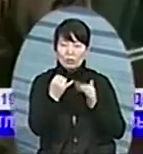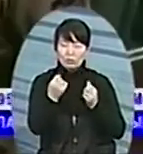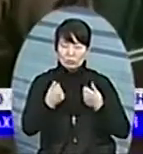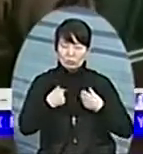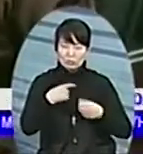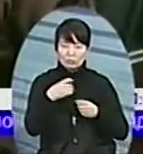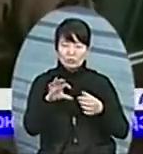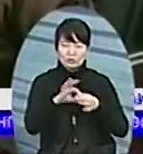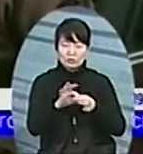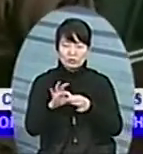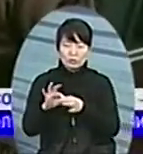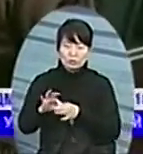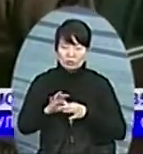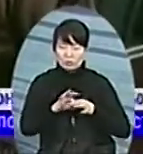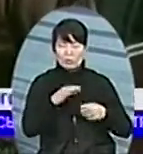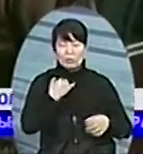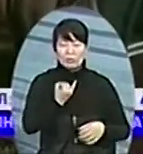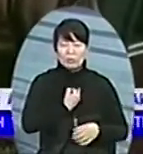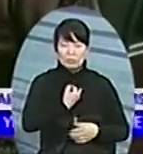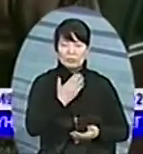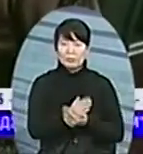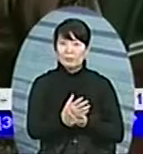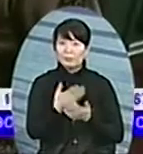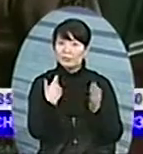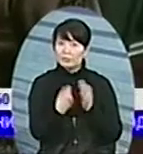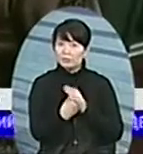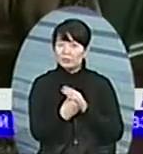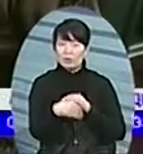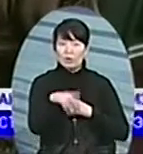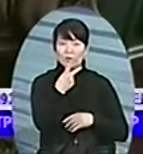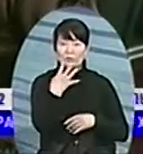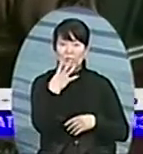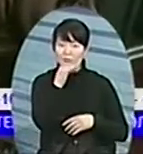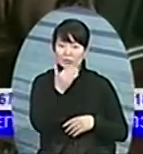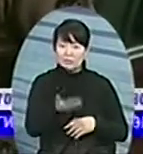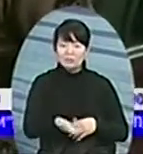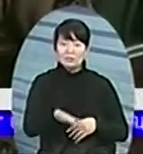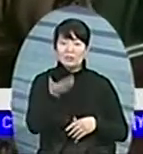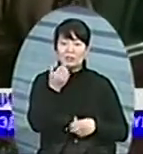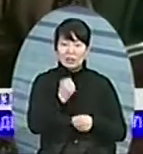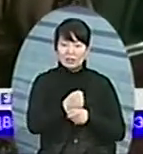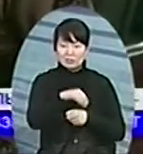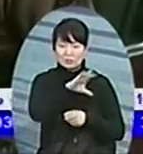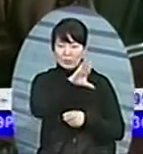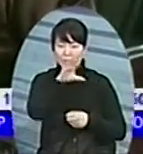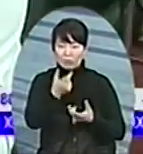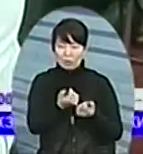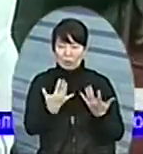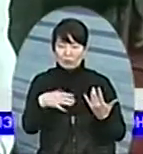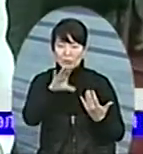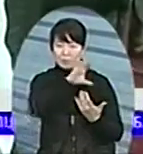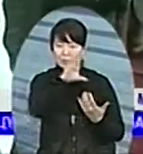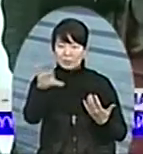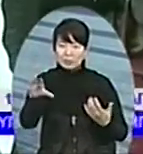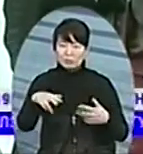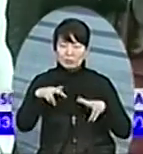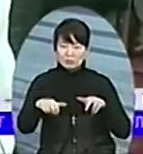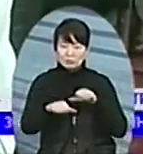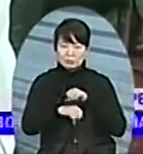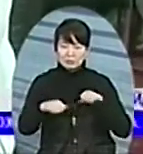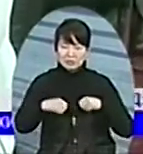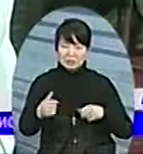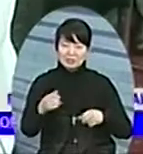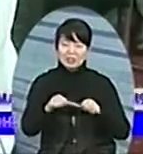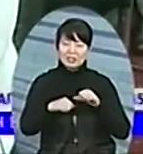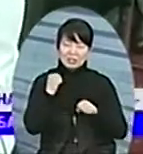нь чөдөрлөж байгааг нь шүүмжиллээ. Нөгөө талаас 25-аас дээш ажиллах хүчинтэй аж ахуй нэгж бүр хөдөлмөрийн бэрхшээлтэй иргэн ажилуулах